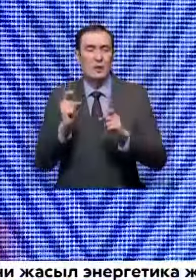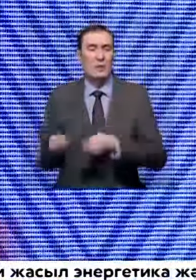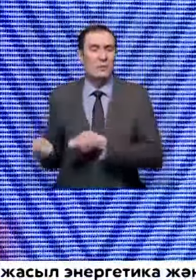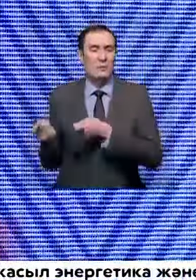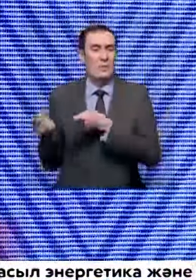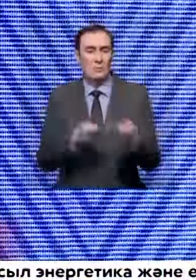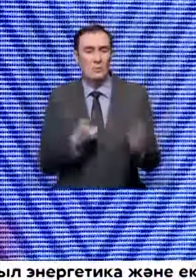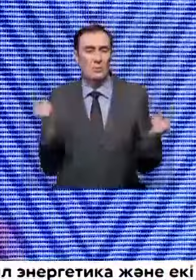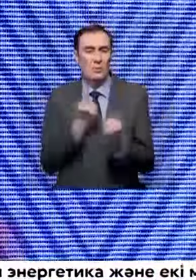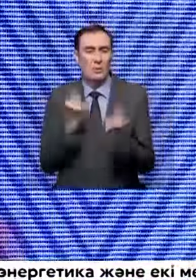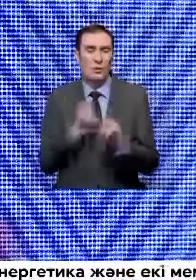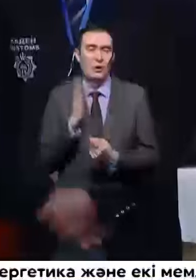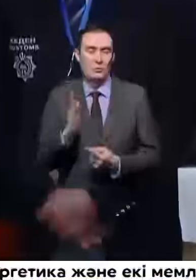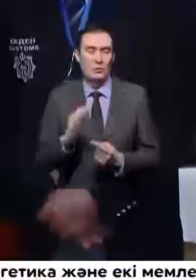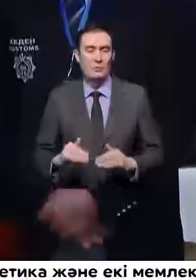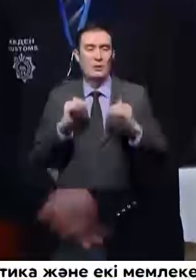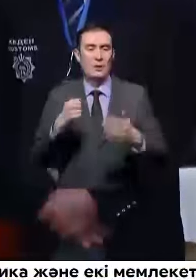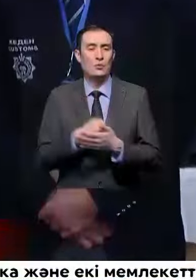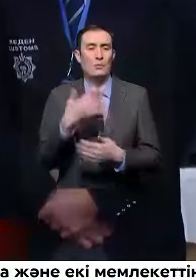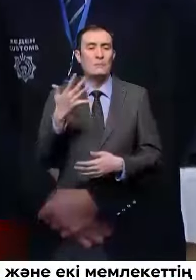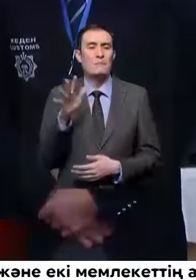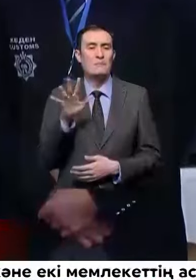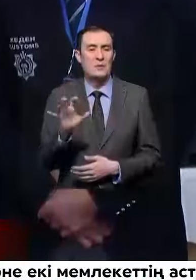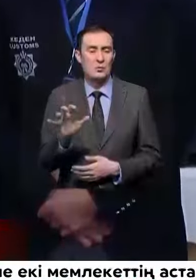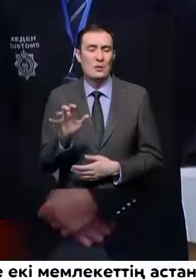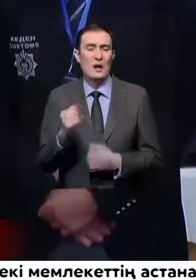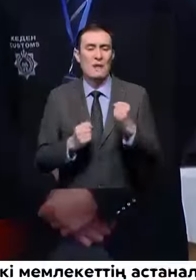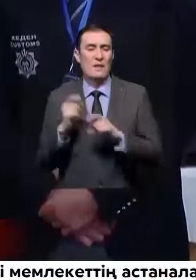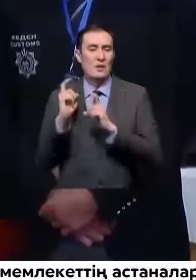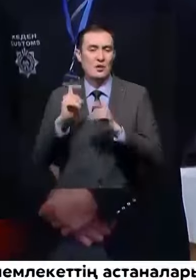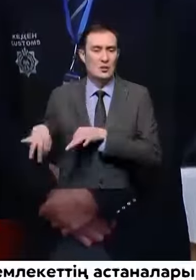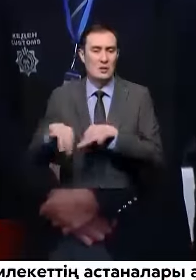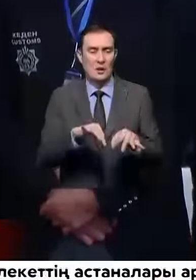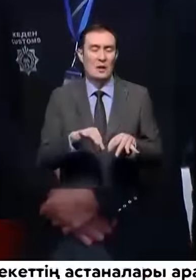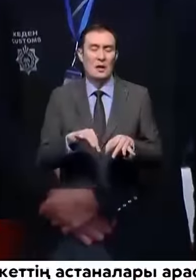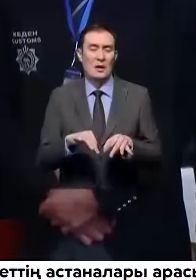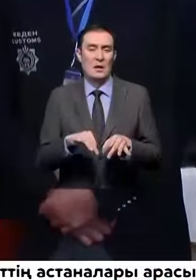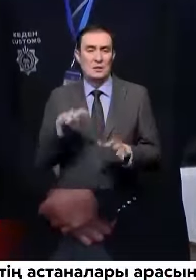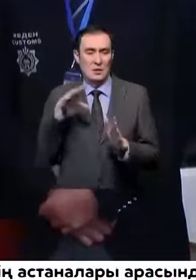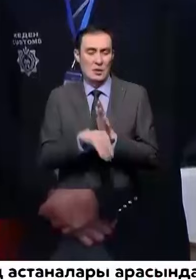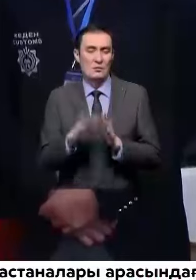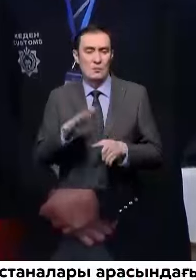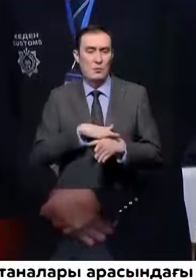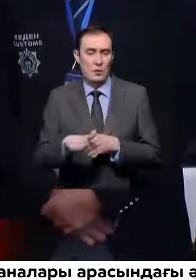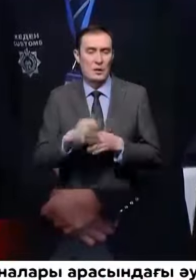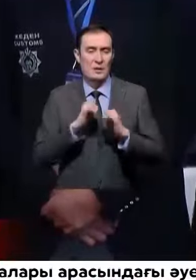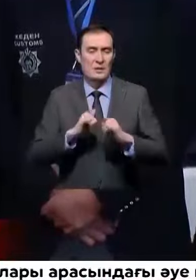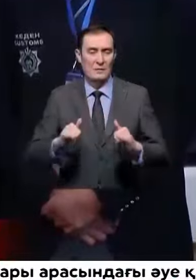мы планируем поднять до 500 автомашин. То есть, соответственно, будет полное